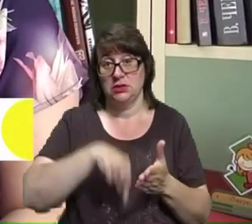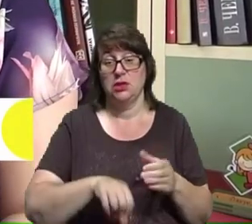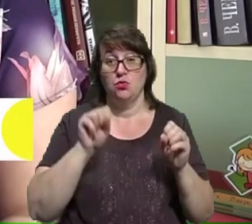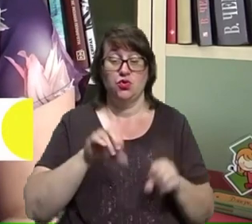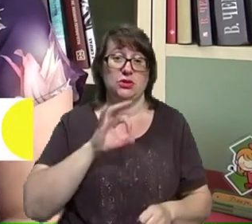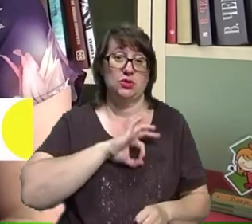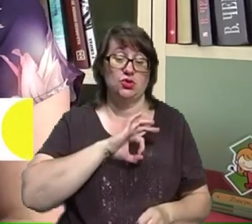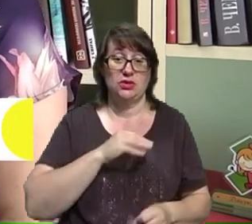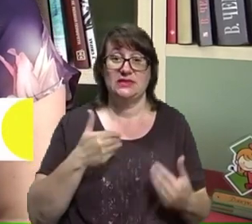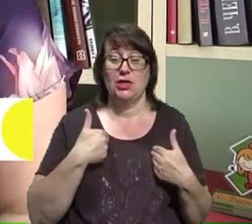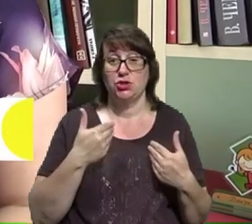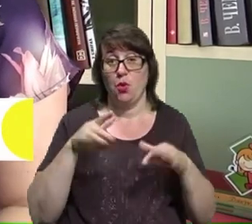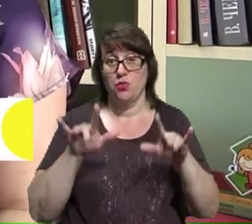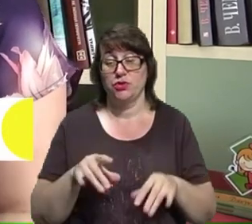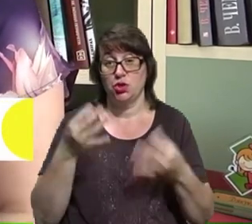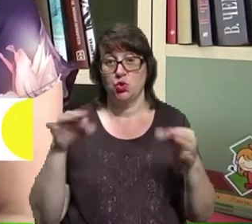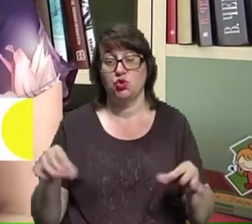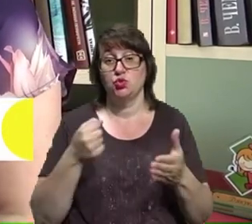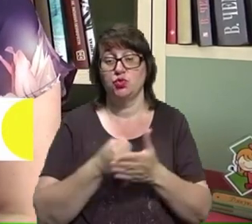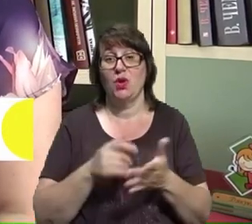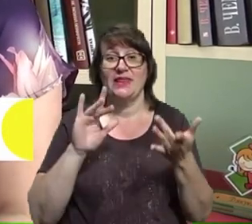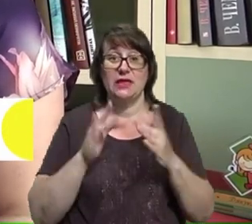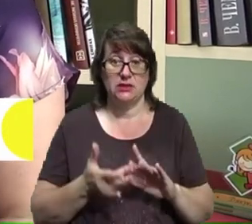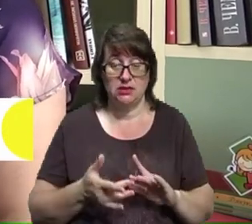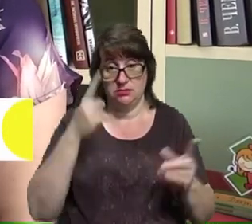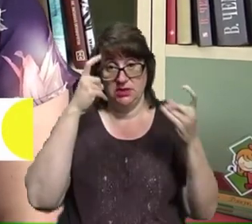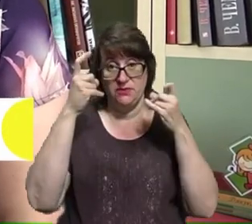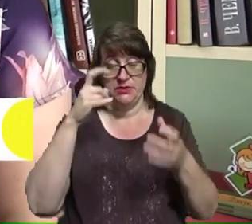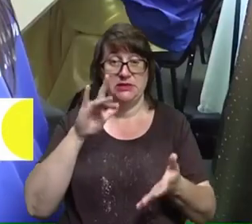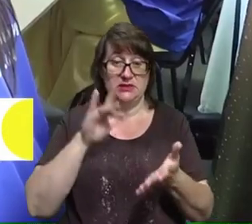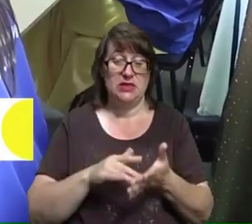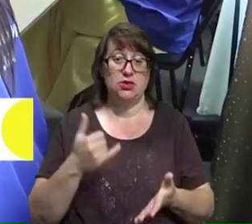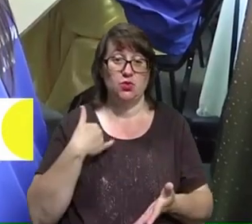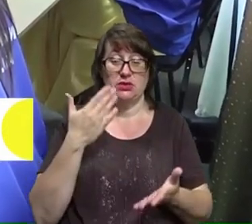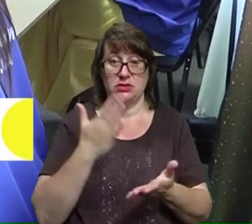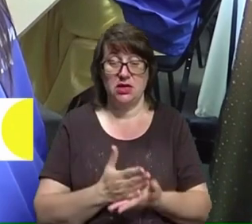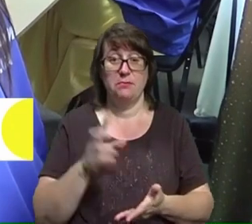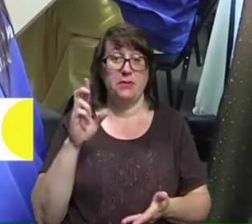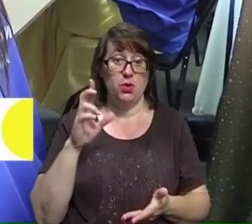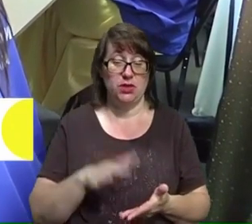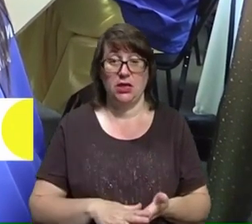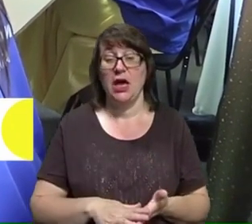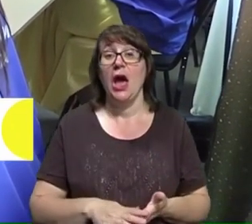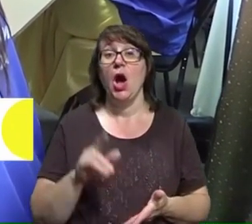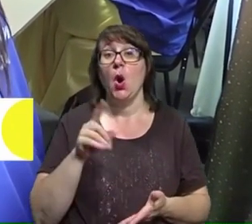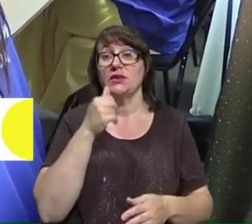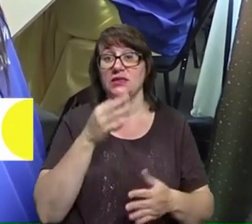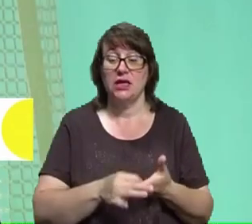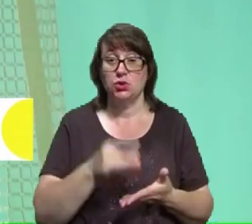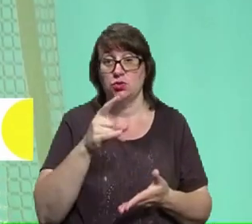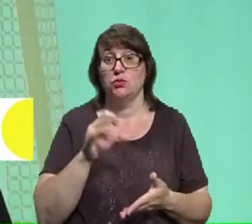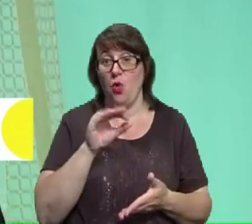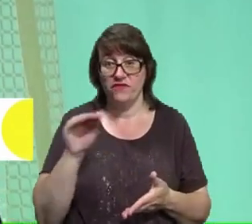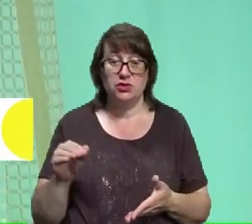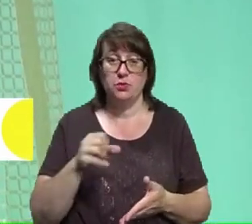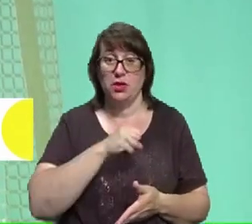комп'ютером, доступом до інтернету, інформаційні центри у нас діють в бібліотеках. Координатор Житомирського офісу благодійного фонду «Право